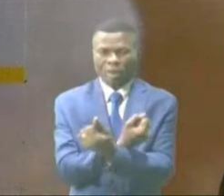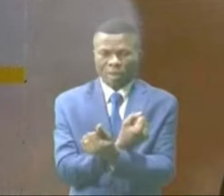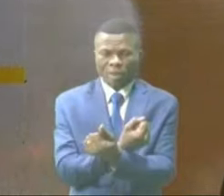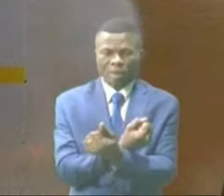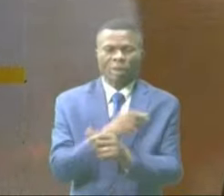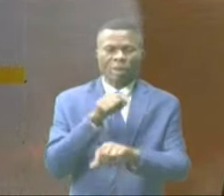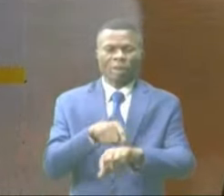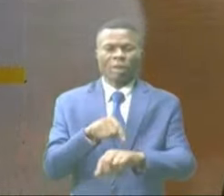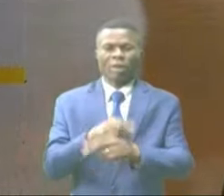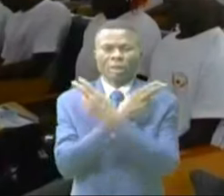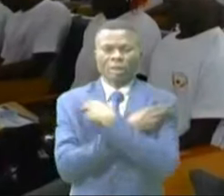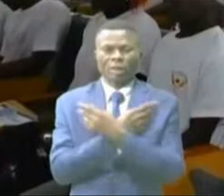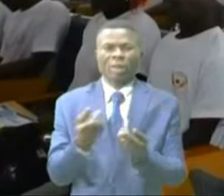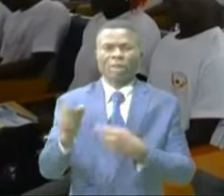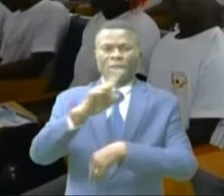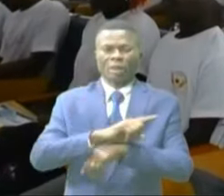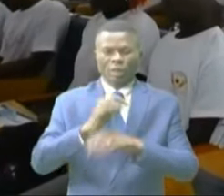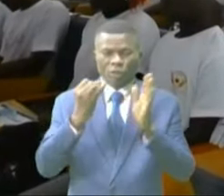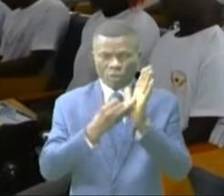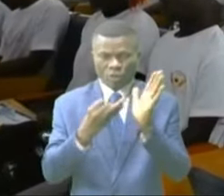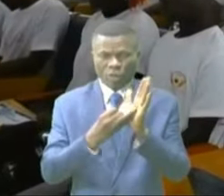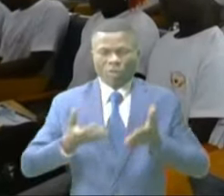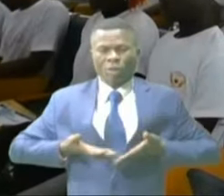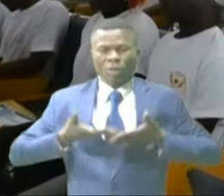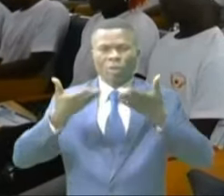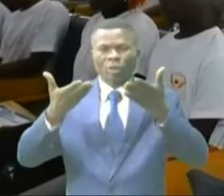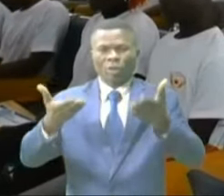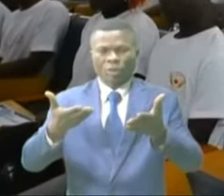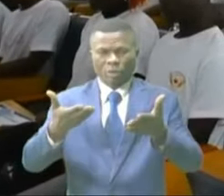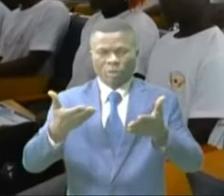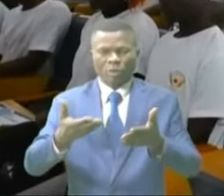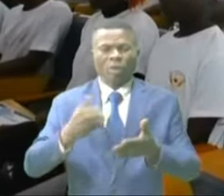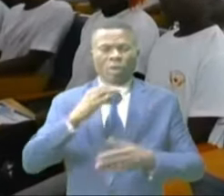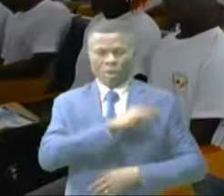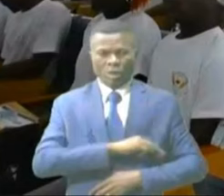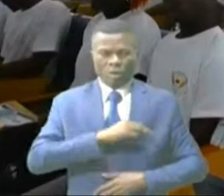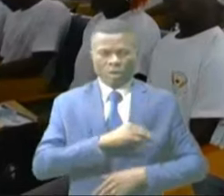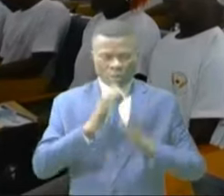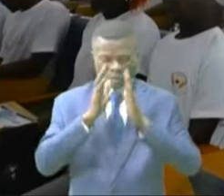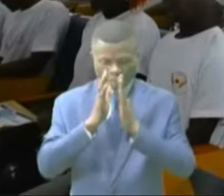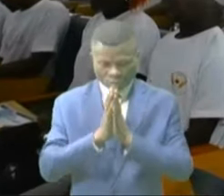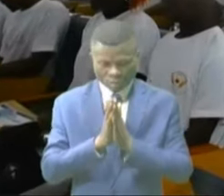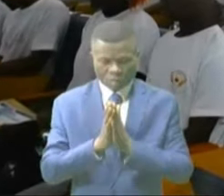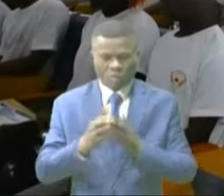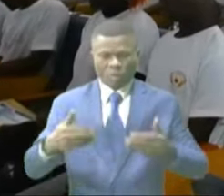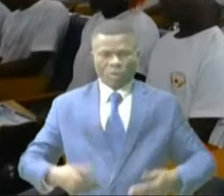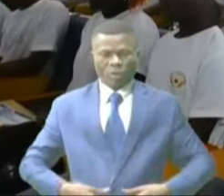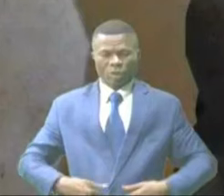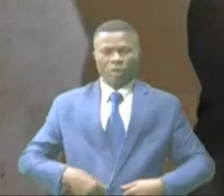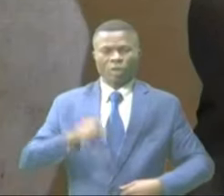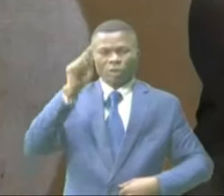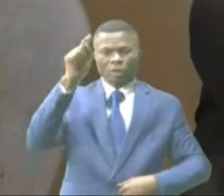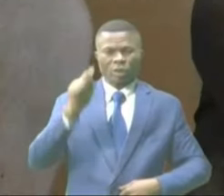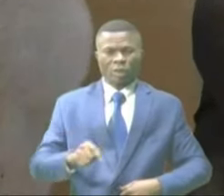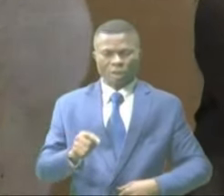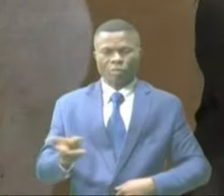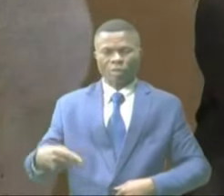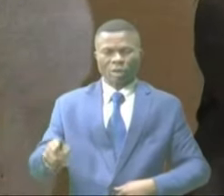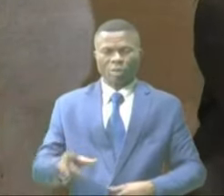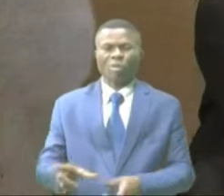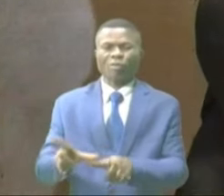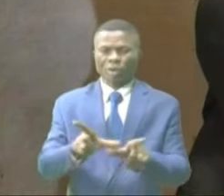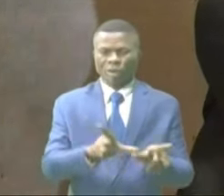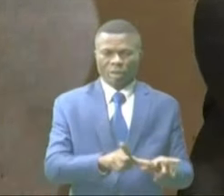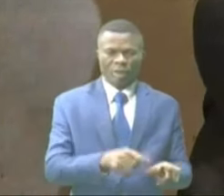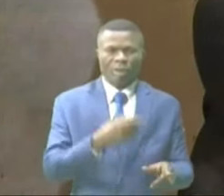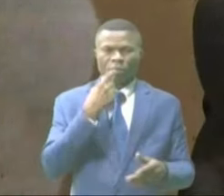repos en cette journée dominicale pour se consacrer à l'armement moral et à la prière pour ces jeunes lauréats lualabais. Ce que je veux vous dire,